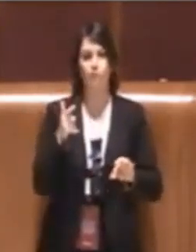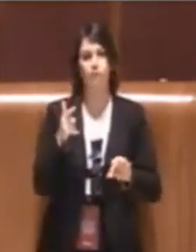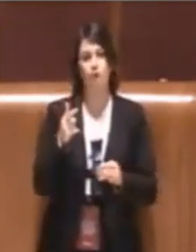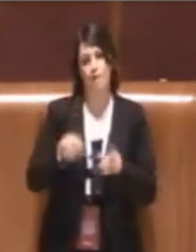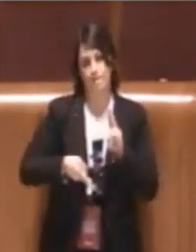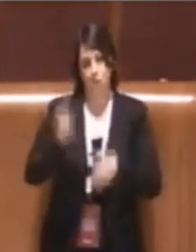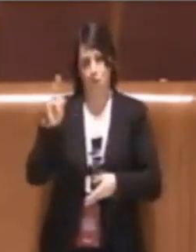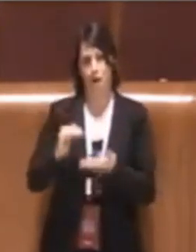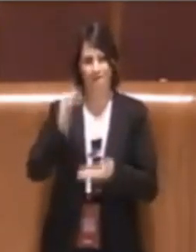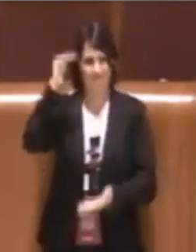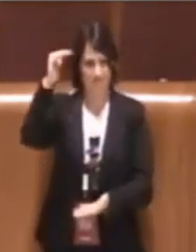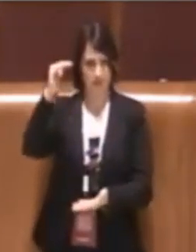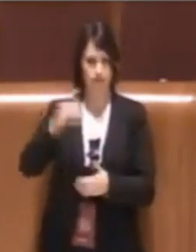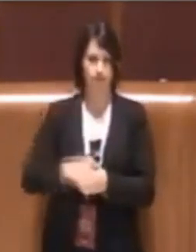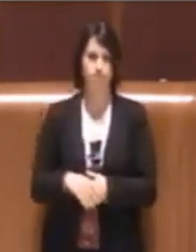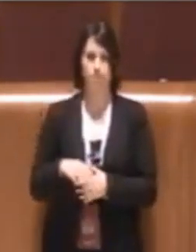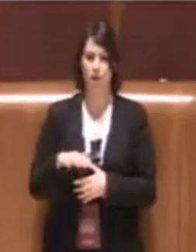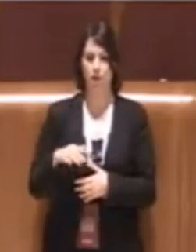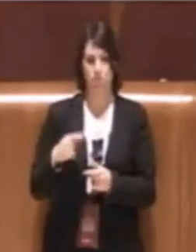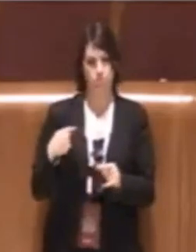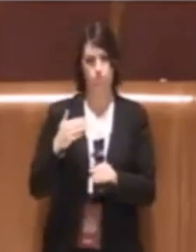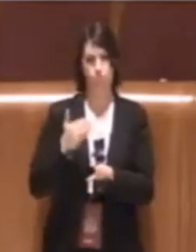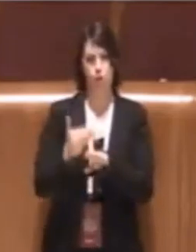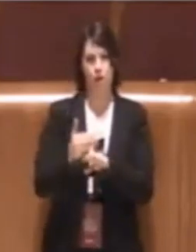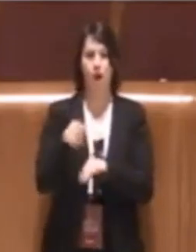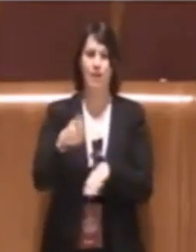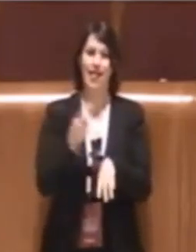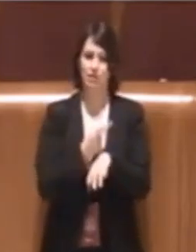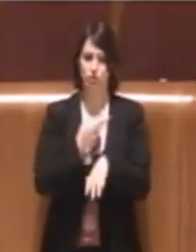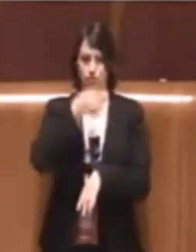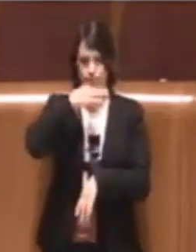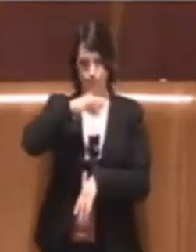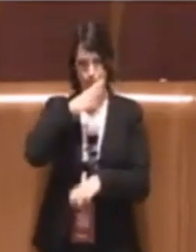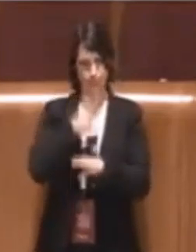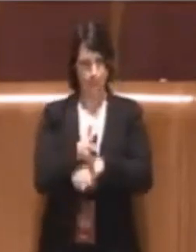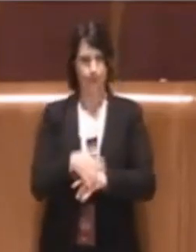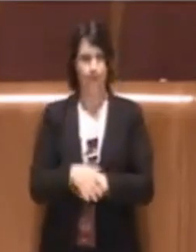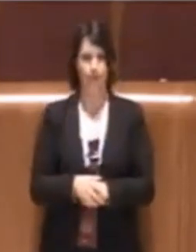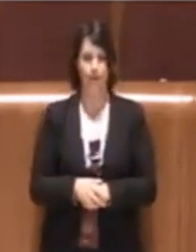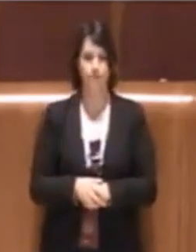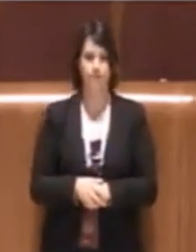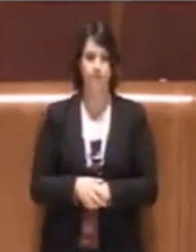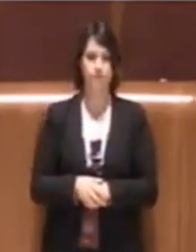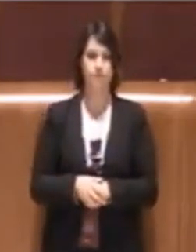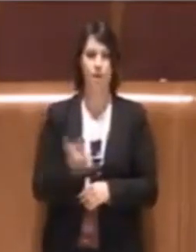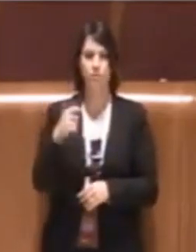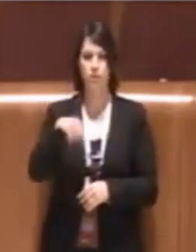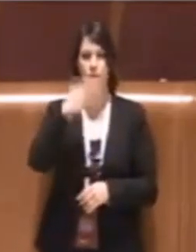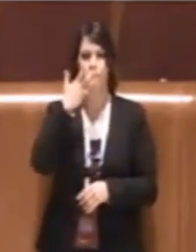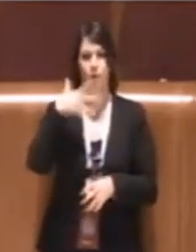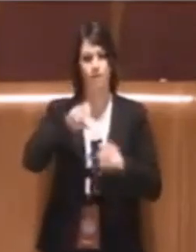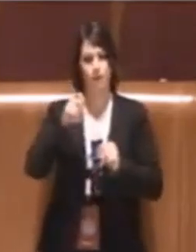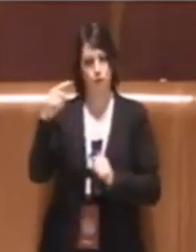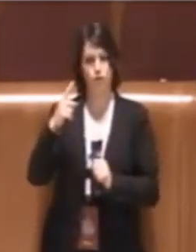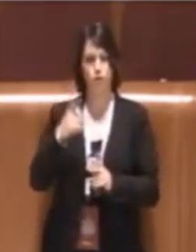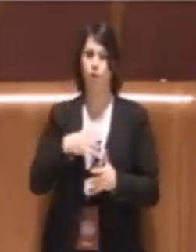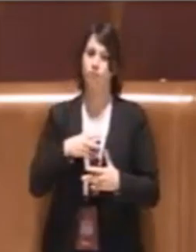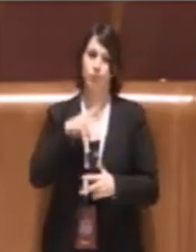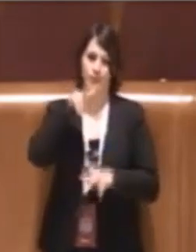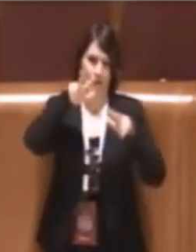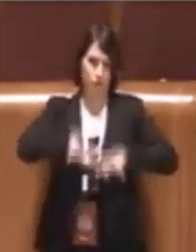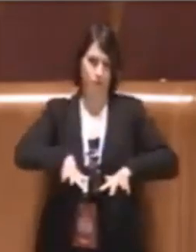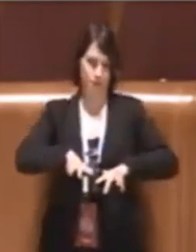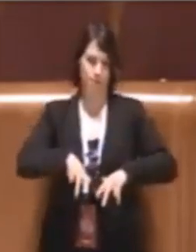prossimi 2 anni 10 milioni di euro. Abbiamo già preso un impegno con la Giunta di allargare